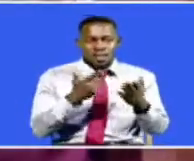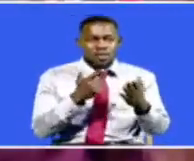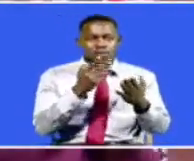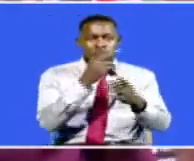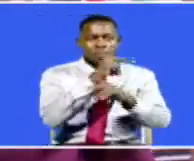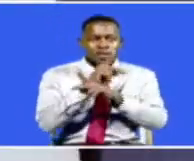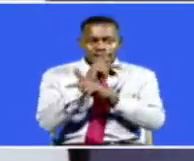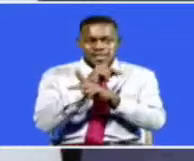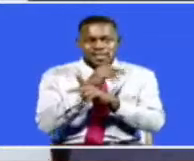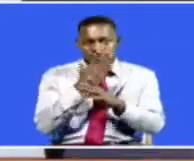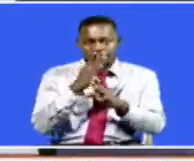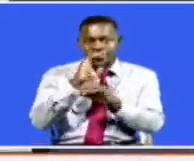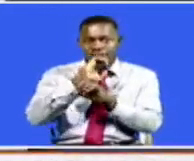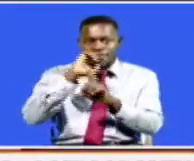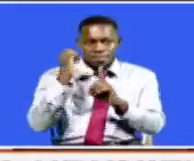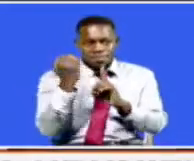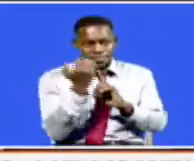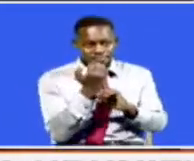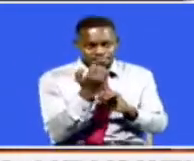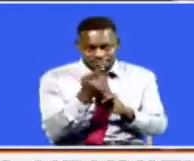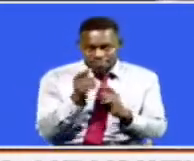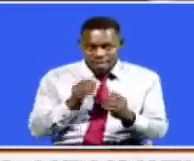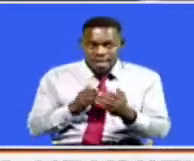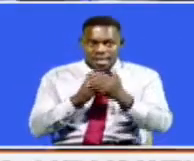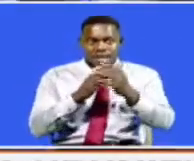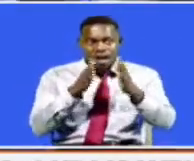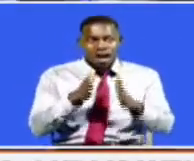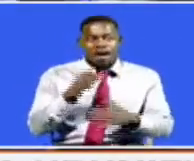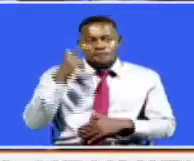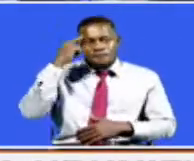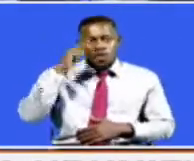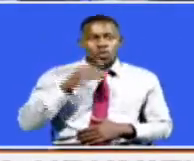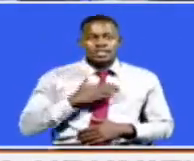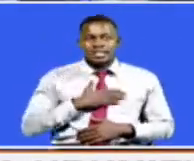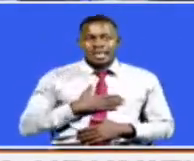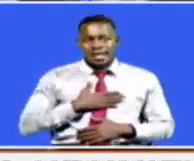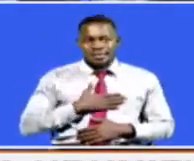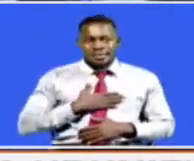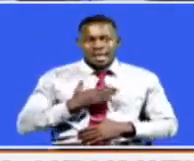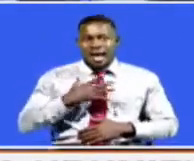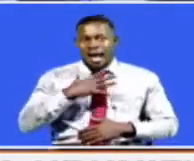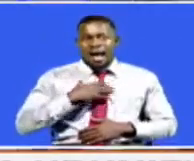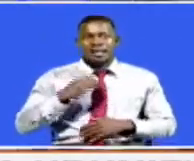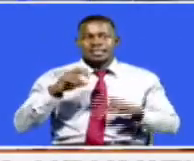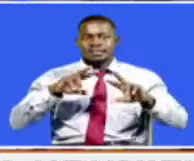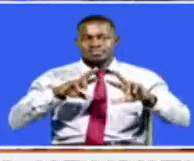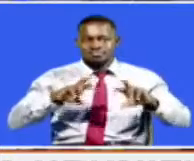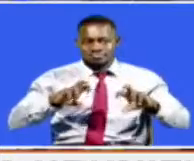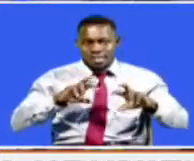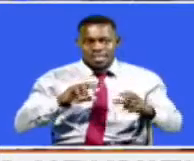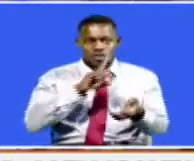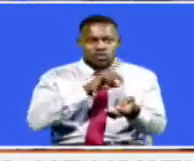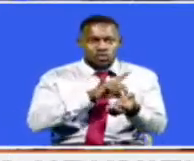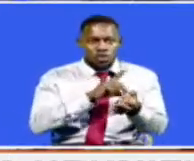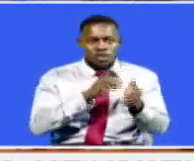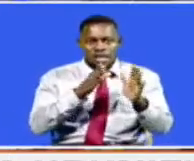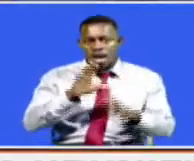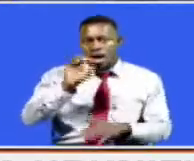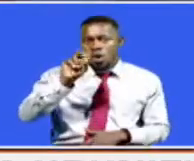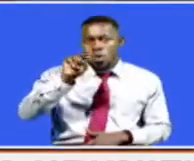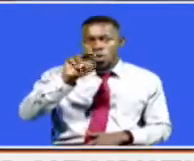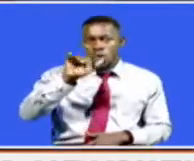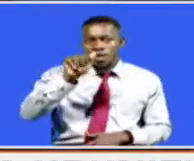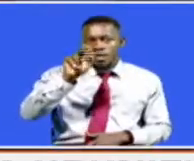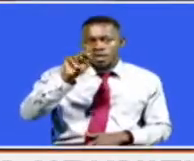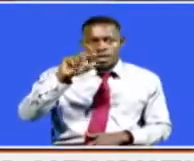Hafla hiyo ilipambwa na mkurugenzi mkuu taasisi ya utafiti na maendeleo ya viwanda ya Kenya, Kardi Daktari Calvin Onyango, afisa